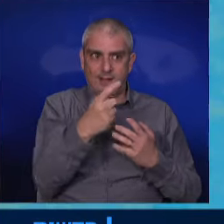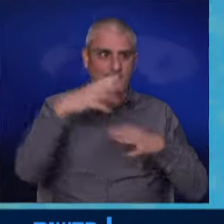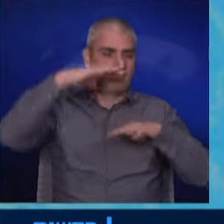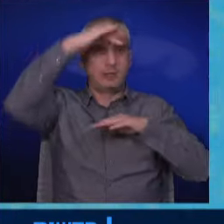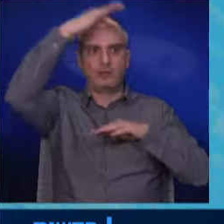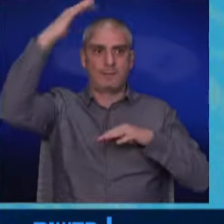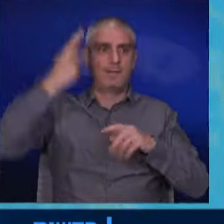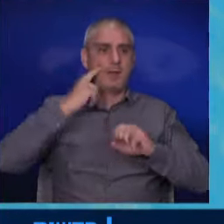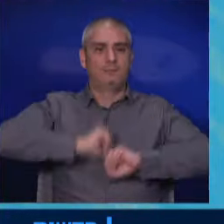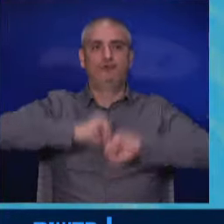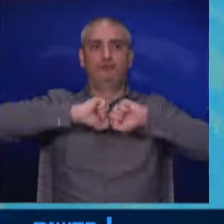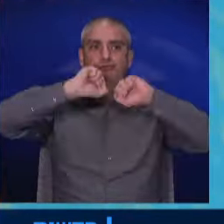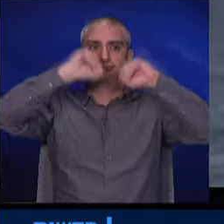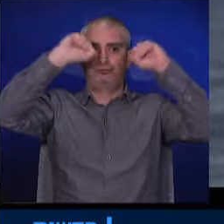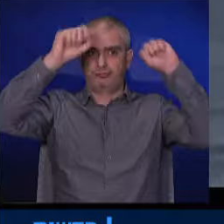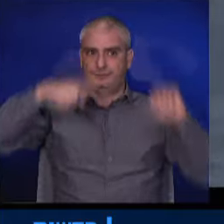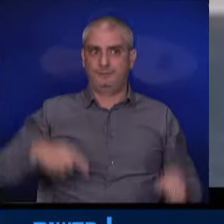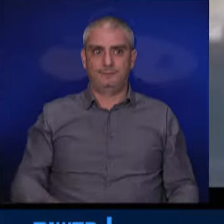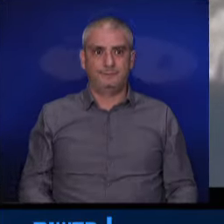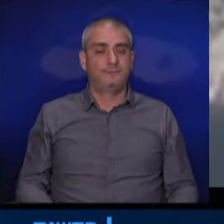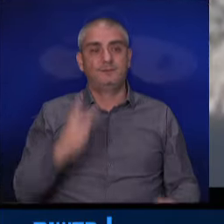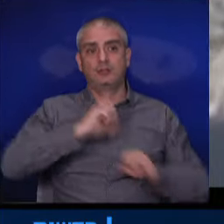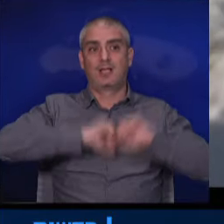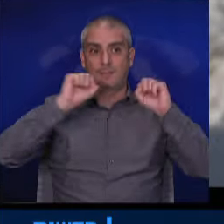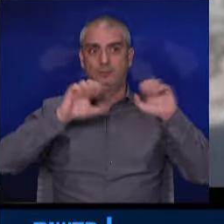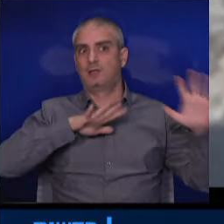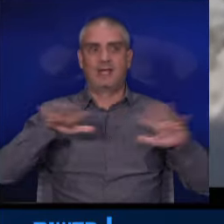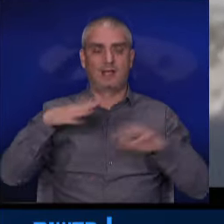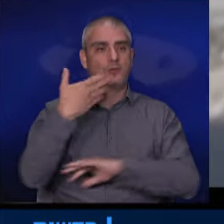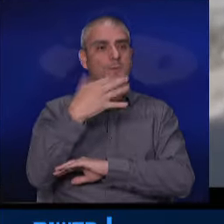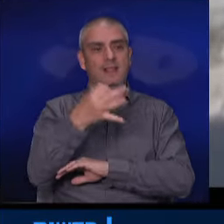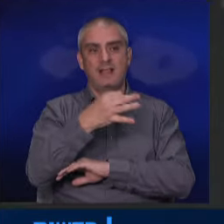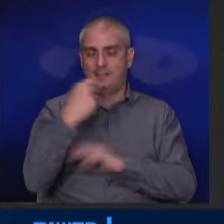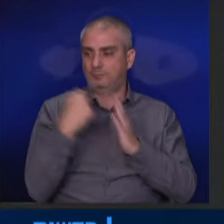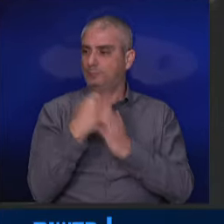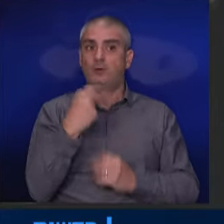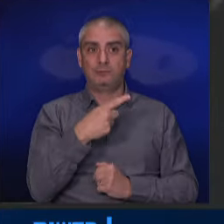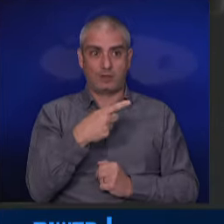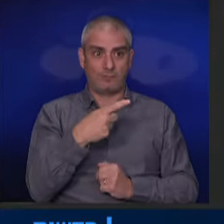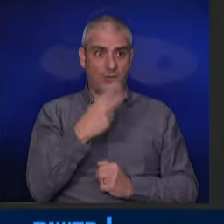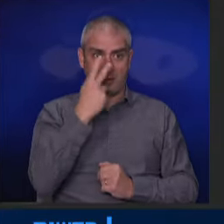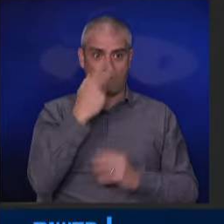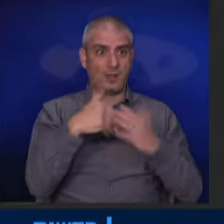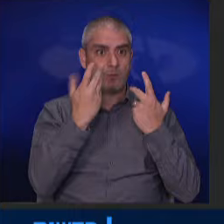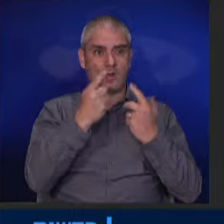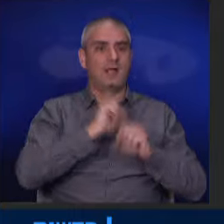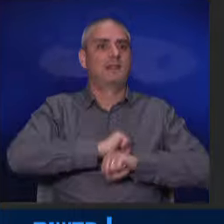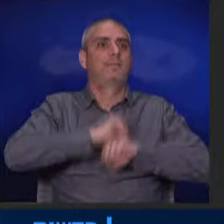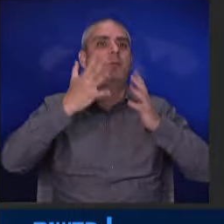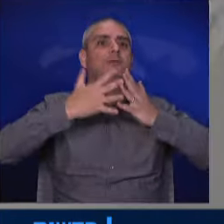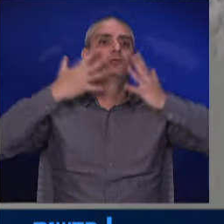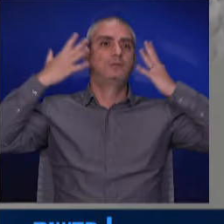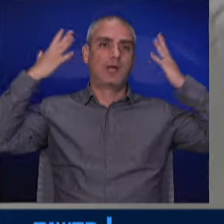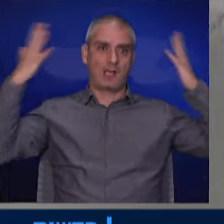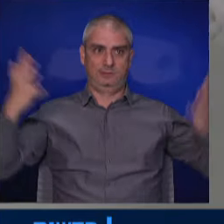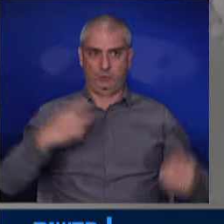what that volcano looked like when it erupted. שתי התפרצויות הרעידו את מדינת האיים בסוף השבוע. We discovered this morning that the